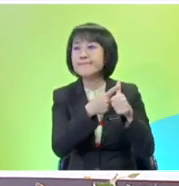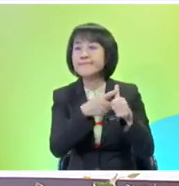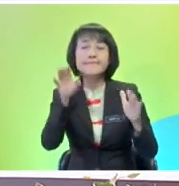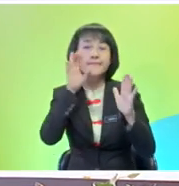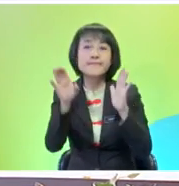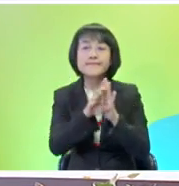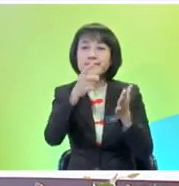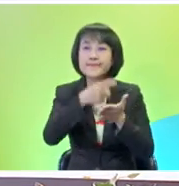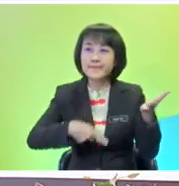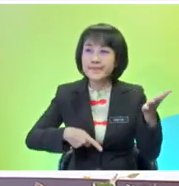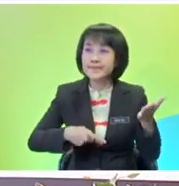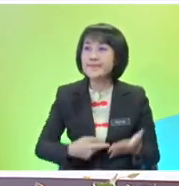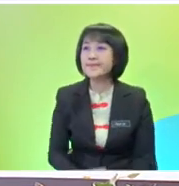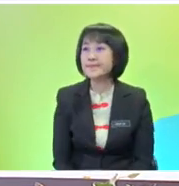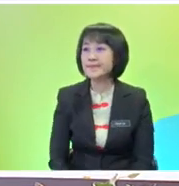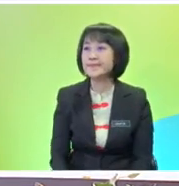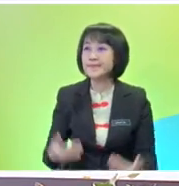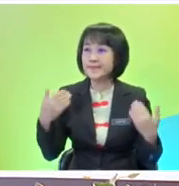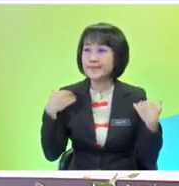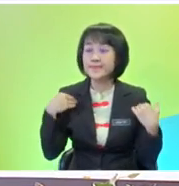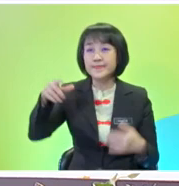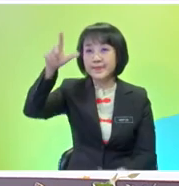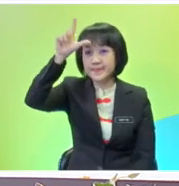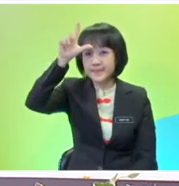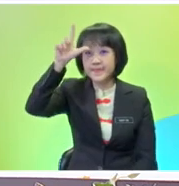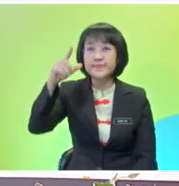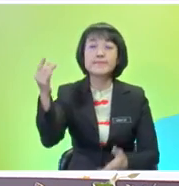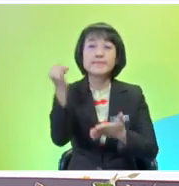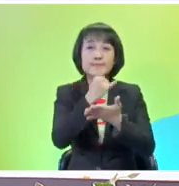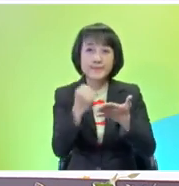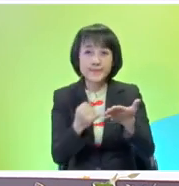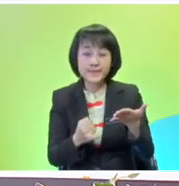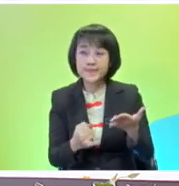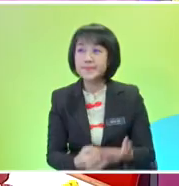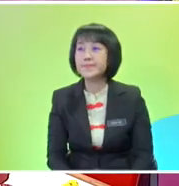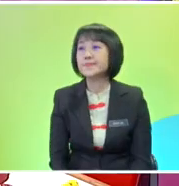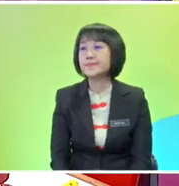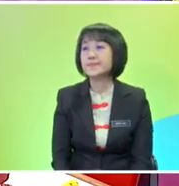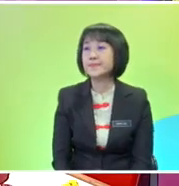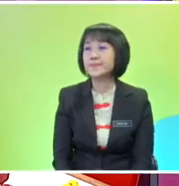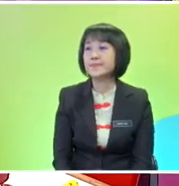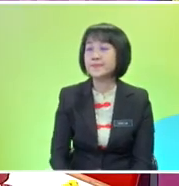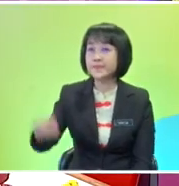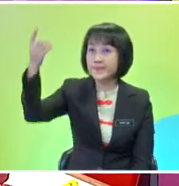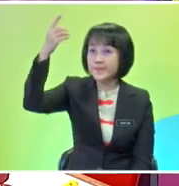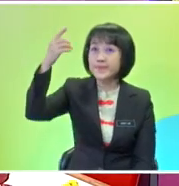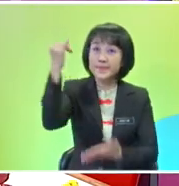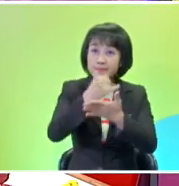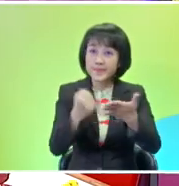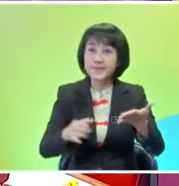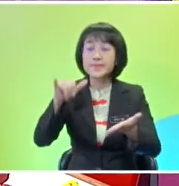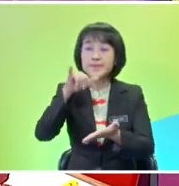ni gambar ni macam ada seorang murid lelaki sedang melukis ada hadapan dia lukisan